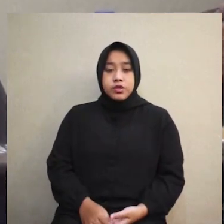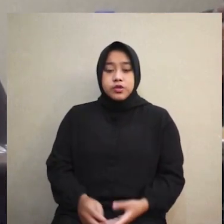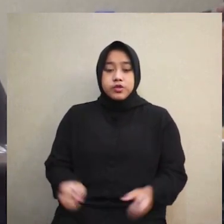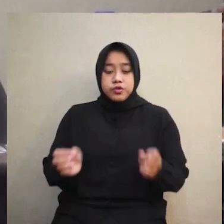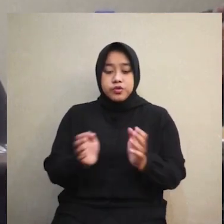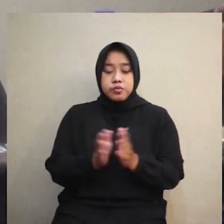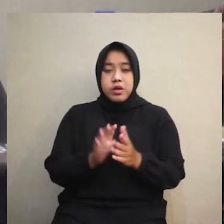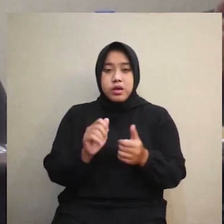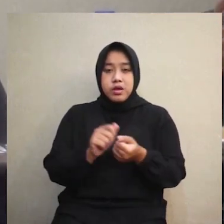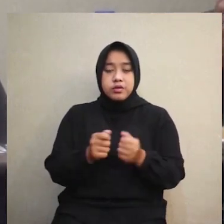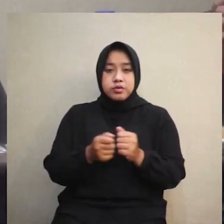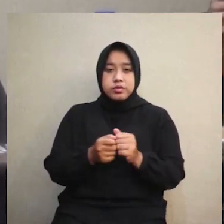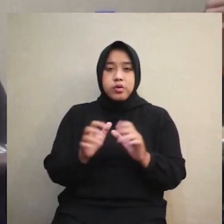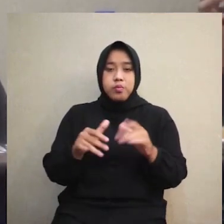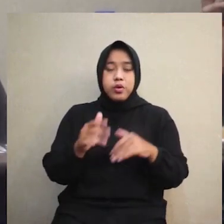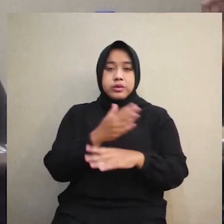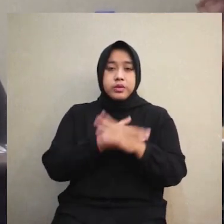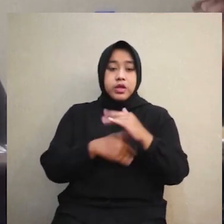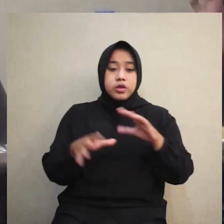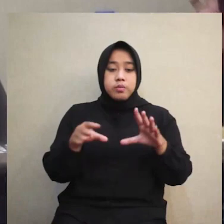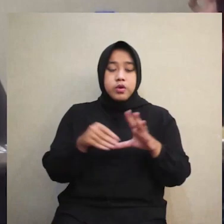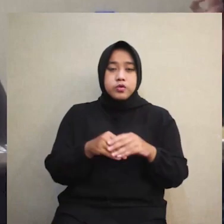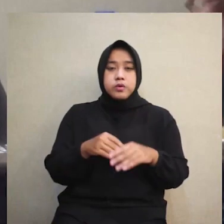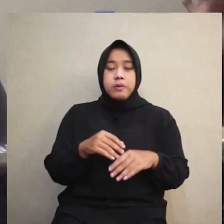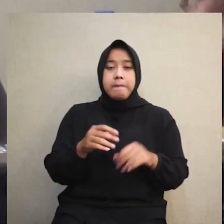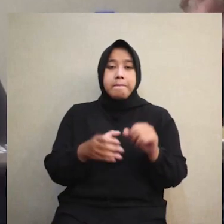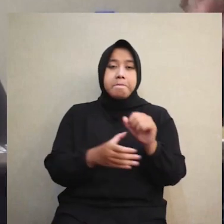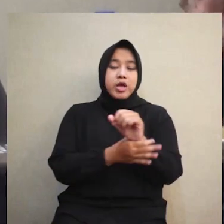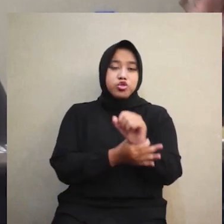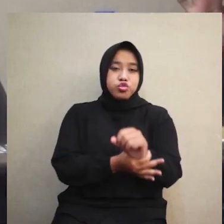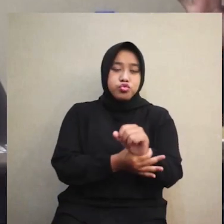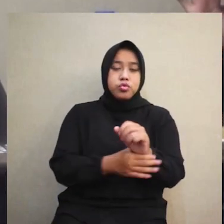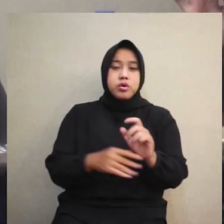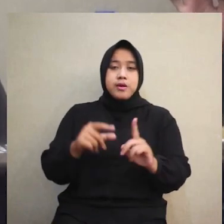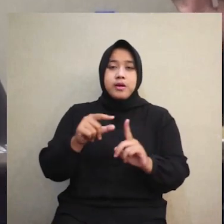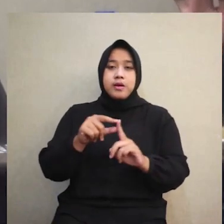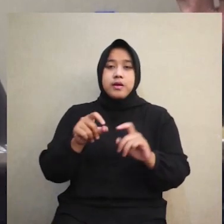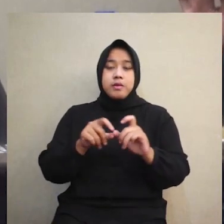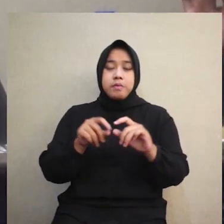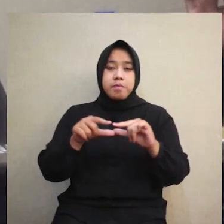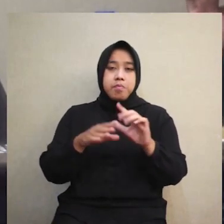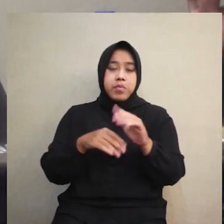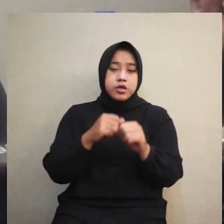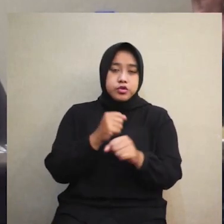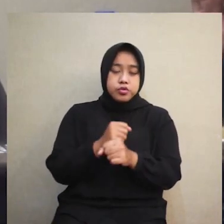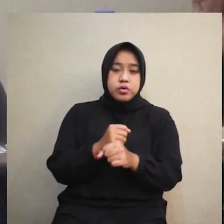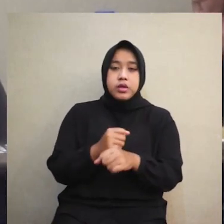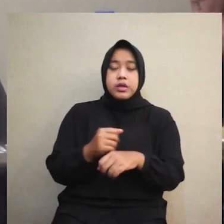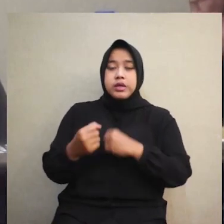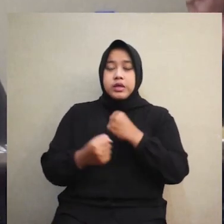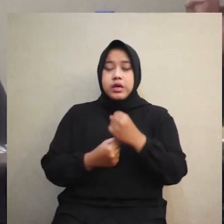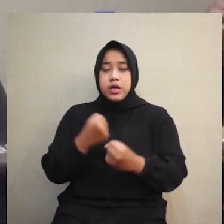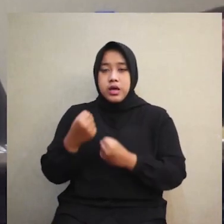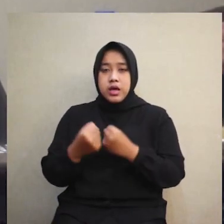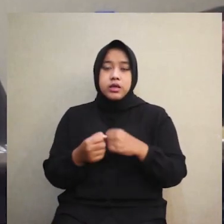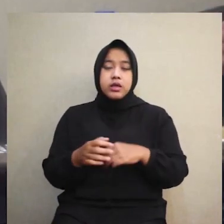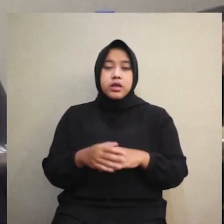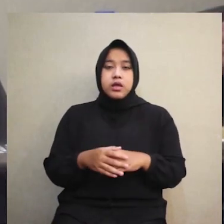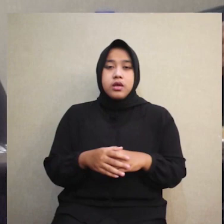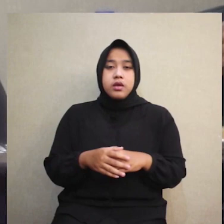fenomena disabilitas termasuk misalnya Pasung atau gerakan di institusionalisasi